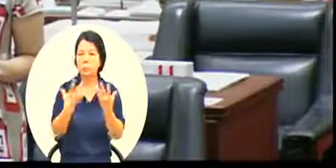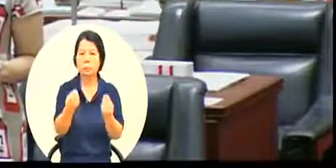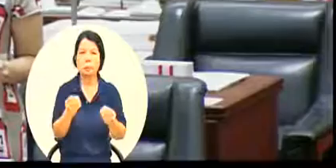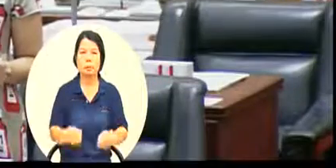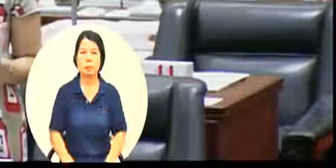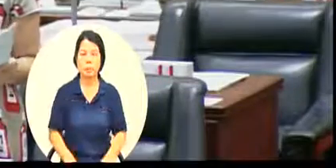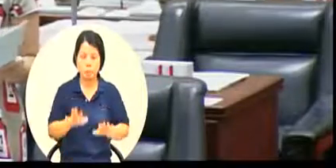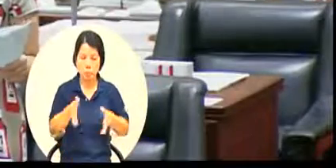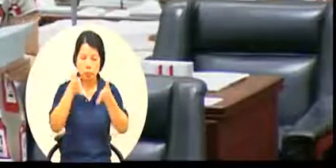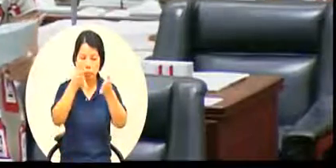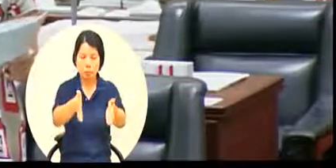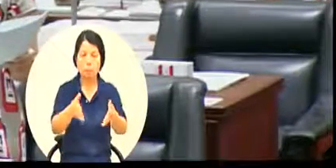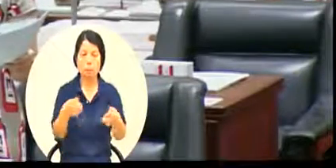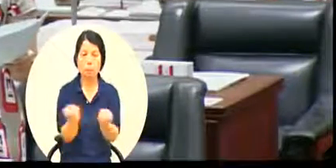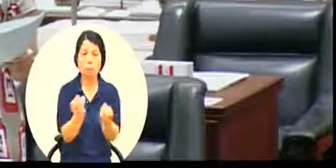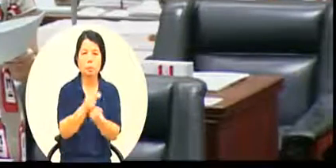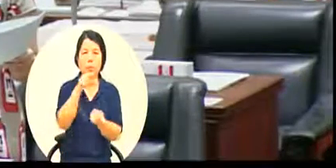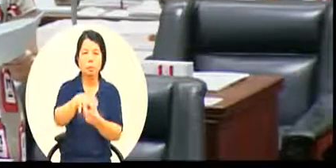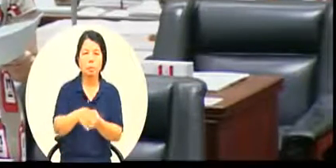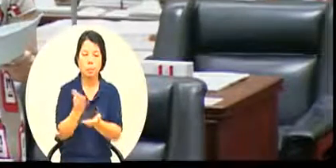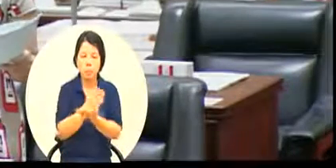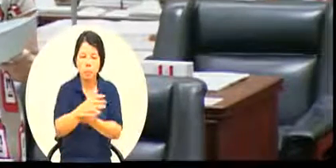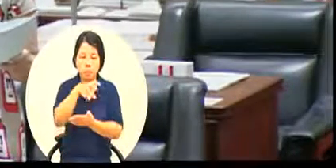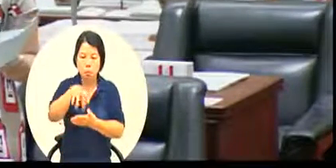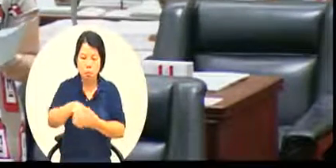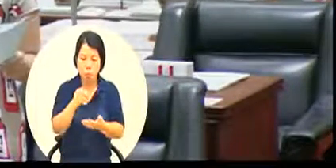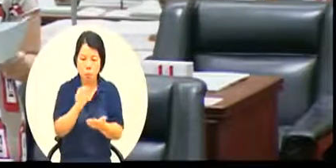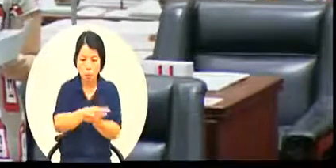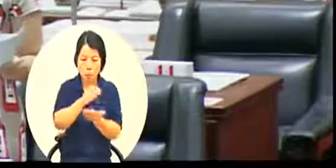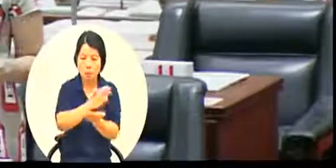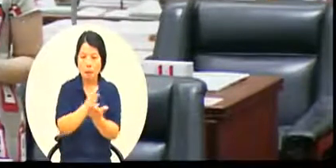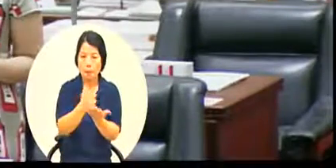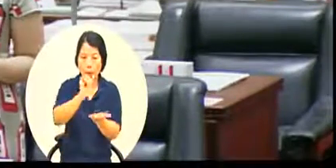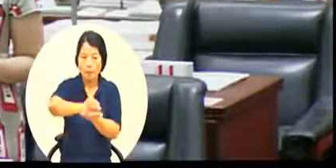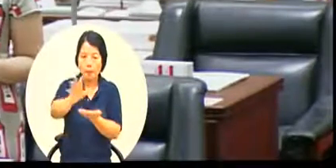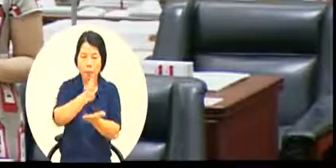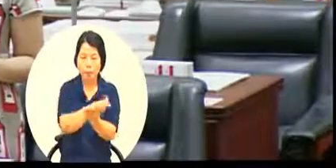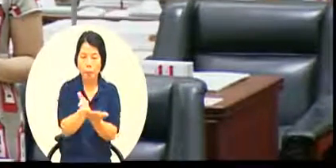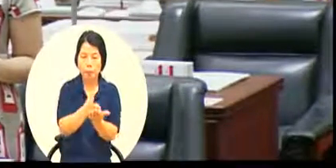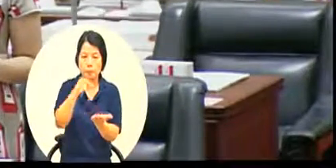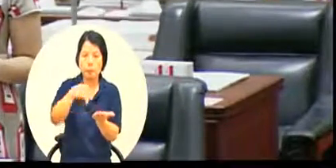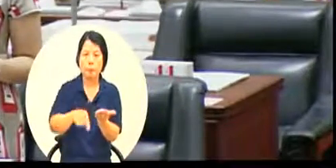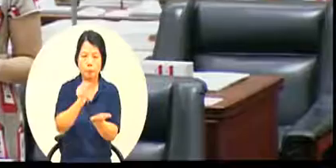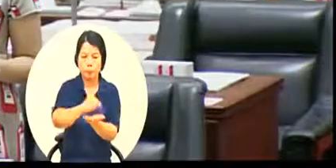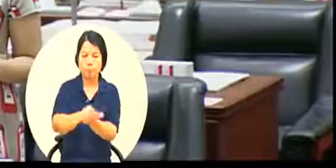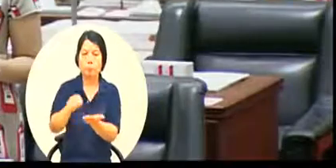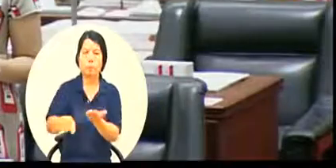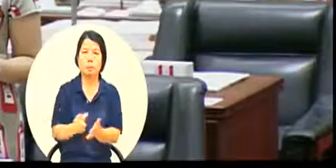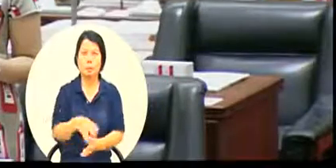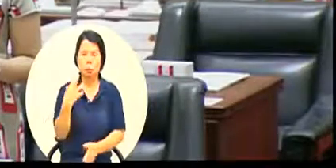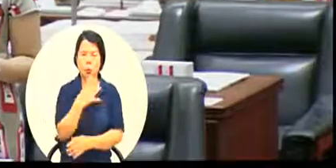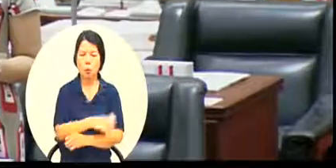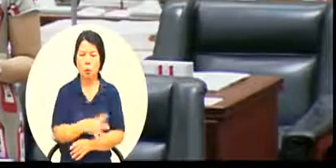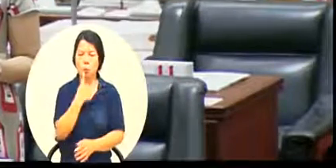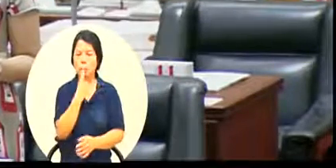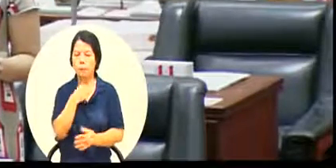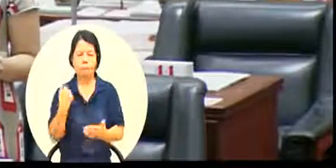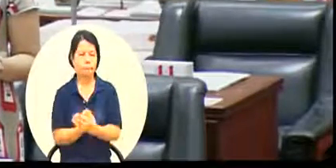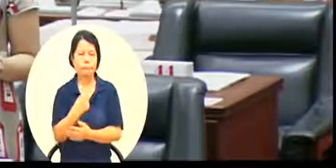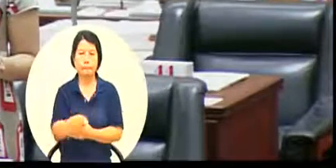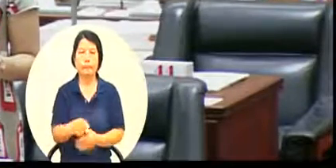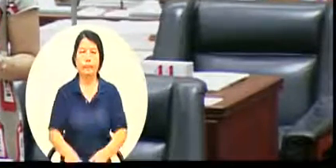子的一个状况底下，我们在审计单位看到的审计报告是长这个样子，真的也还蛮让人家觉得遗憾的哦。